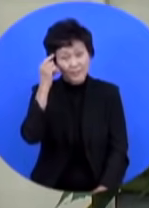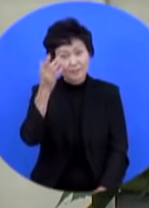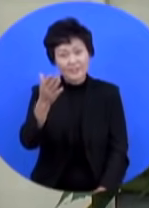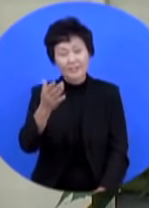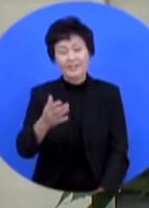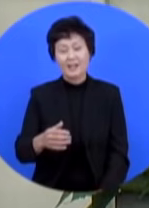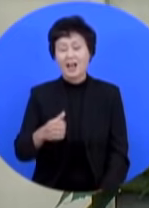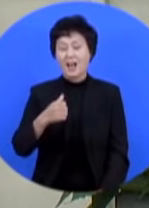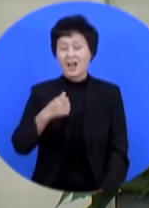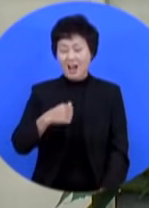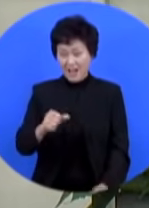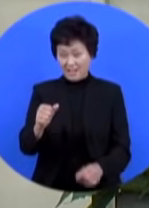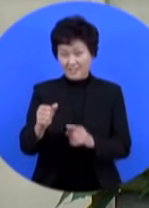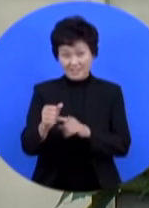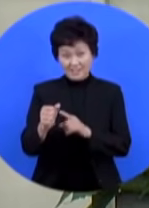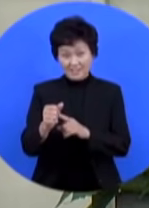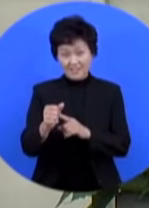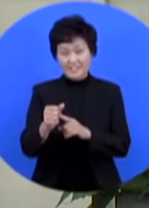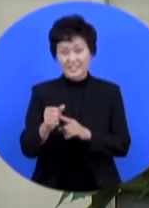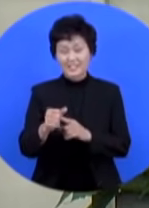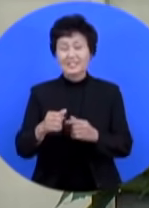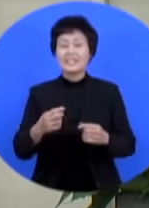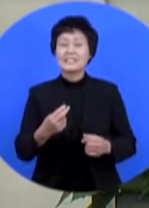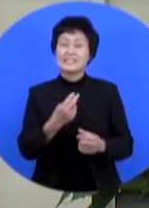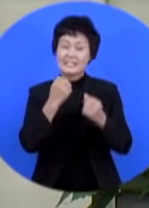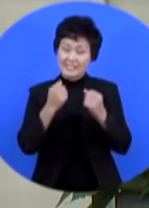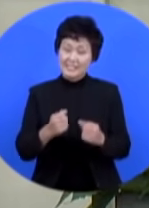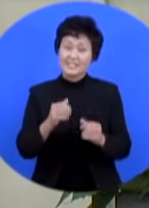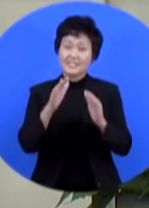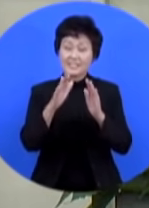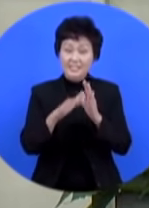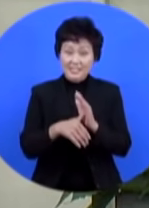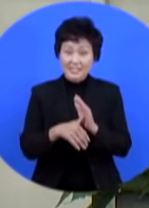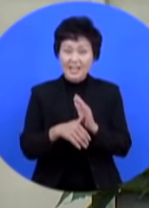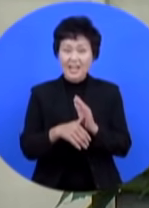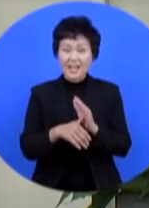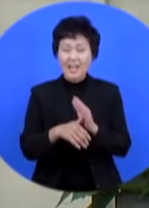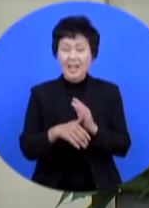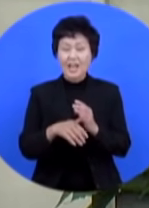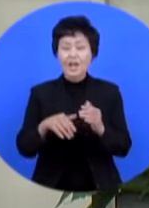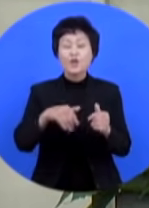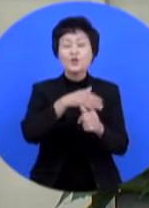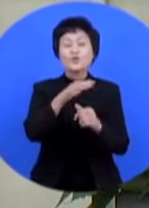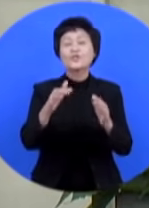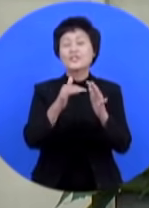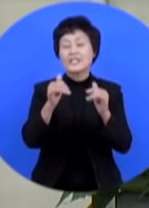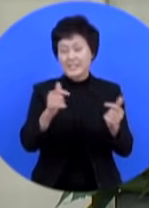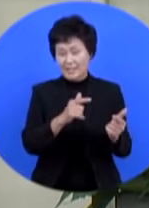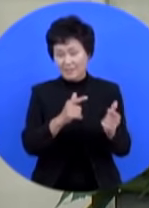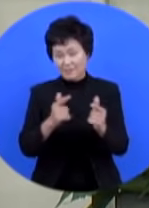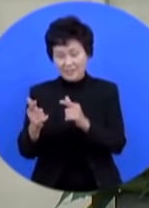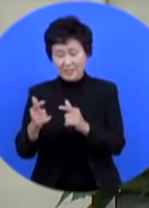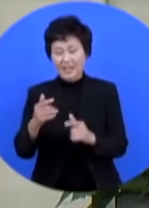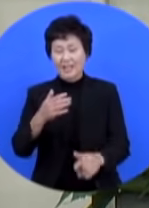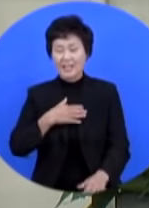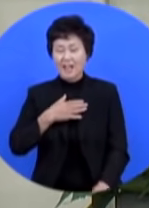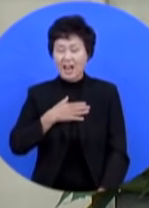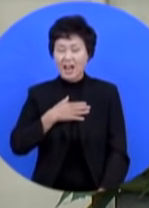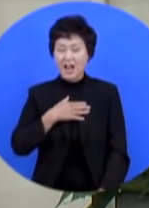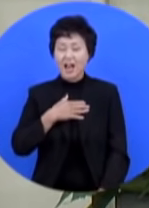주변 사람들에게 비록 지방에서 목회하지만은 나는 우리 아버지를 제일 존경한다는 말을 한다는